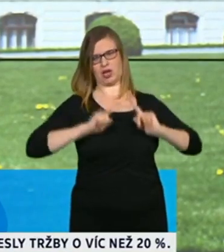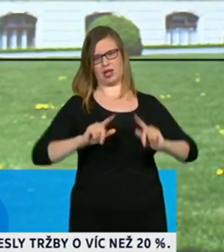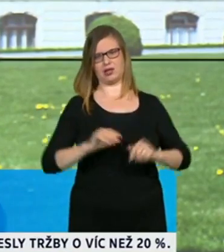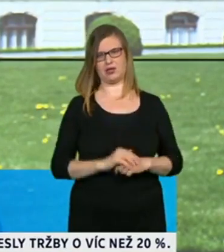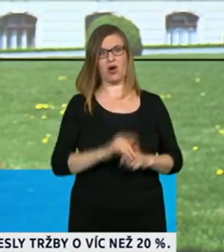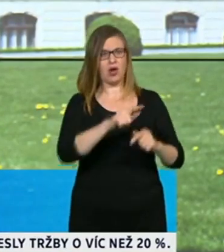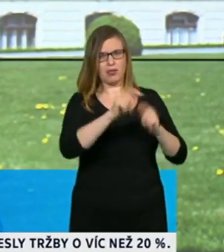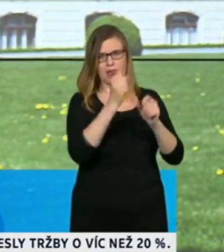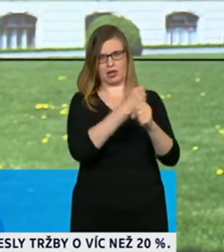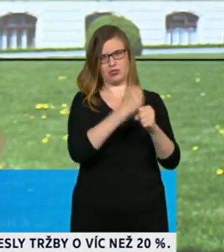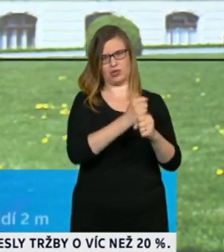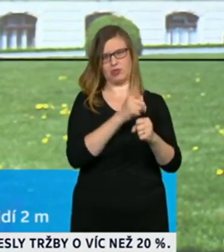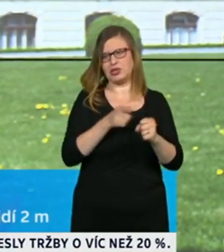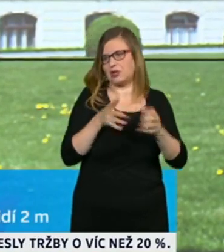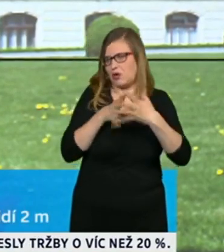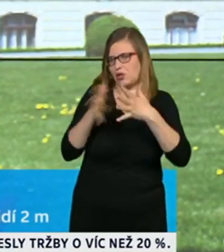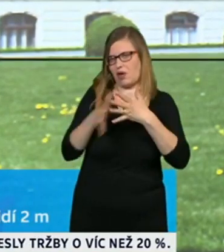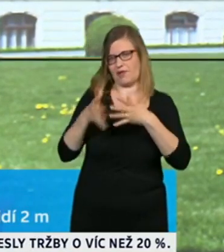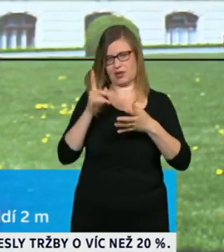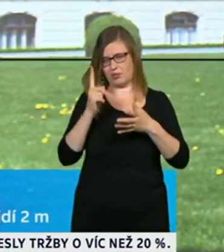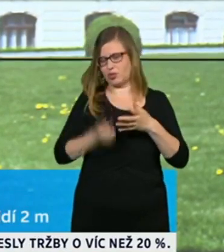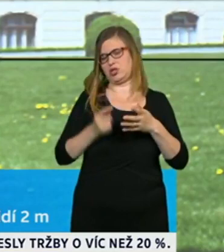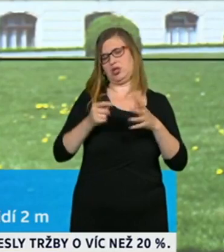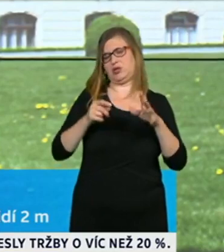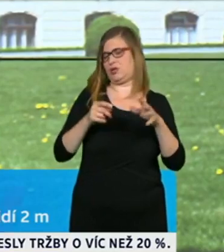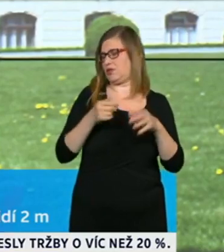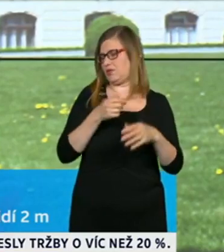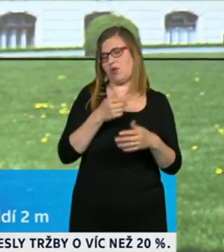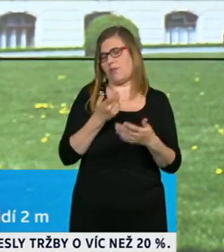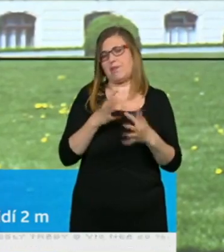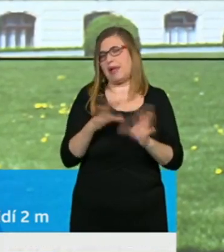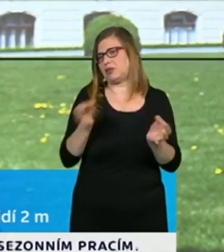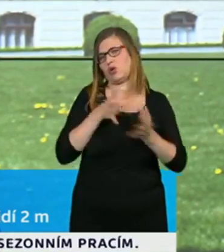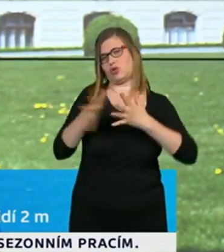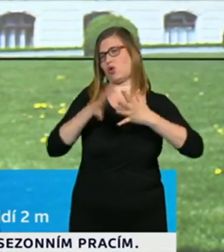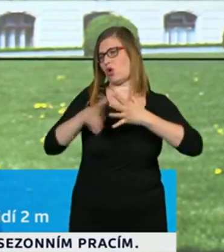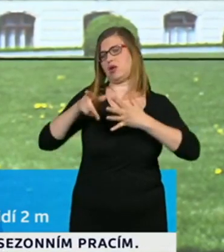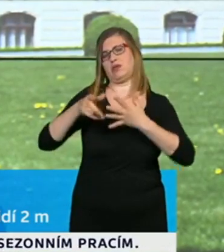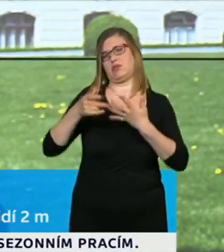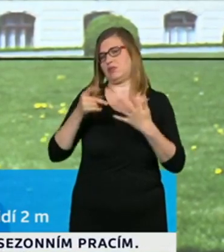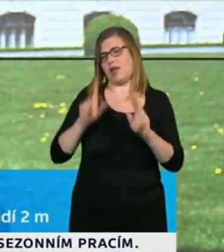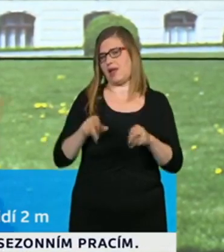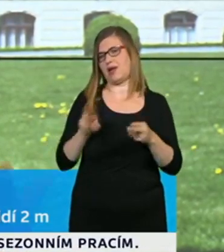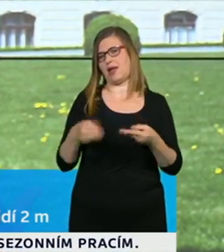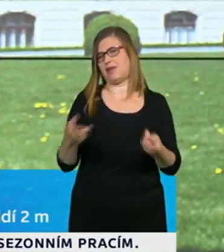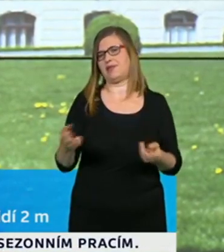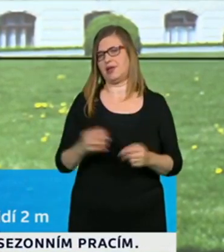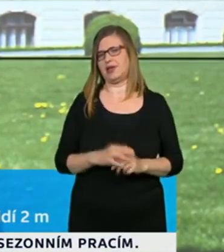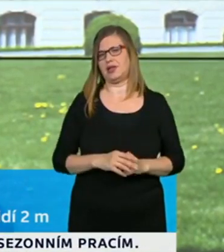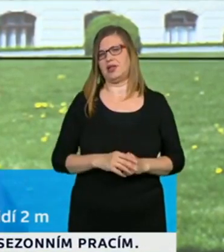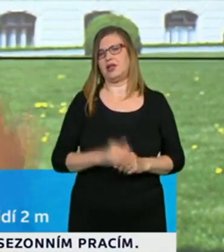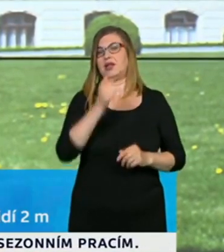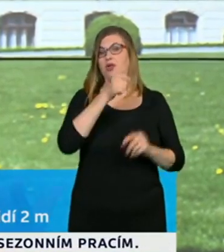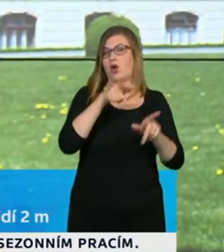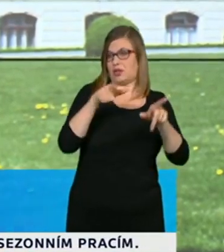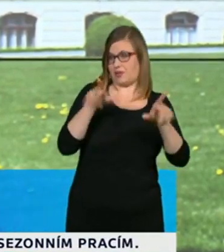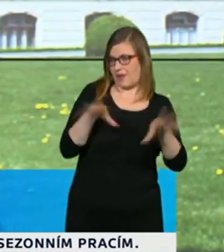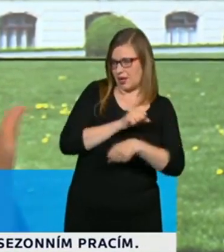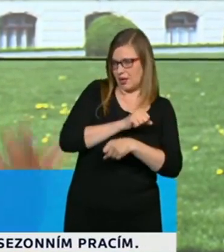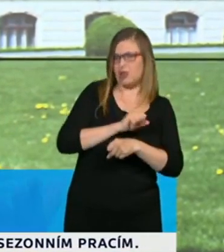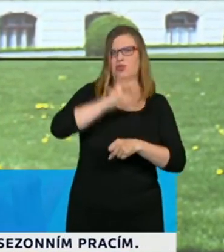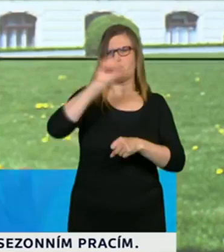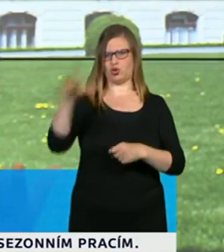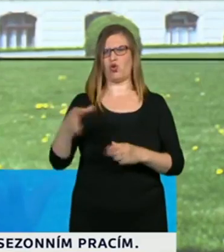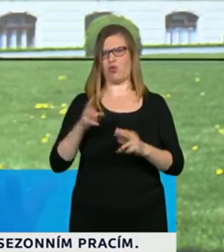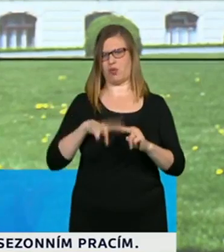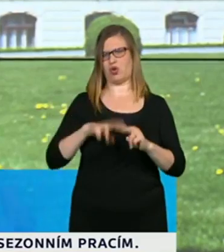první měsíc nastoupí a okamžitě se všechno proplatí. To je technicky i vyloučené, protože se pochopitelně může vyplácet jedině tehdy, když ta žádost přijde.